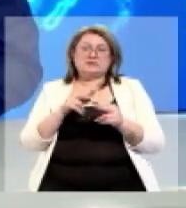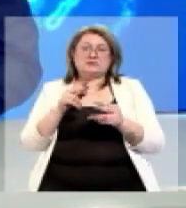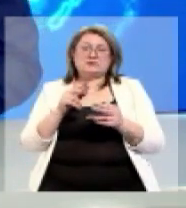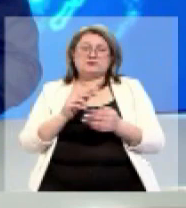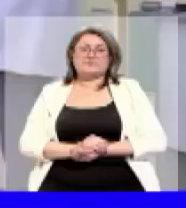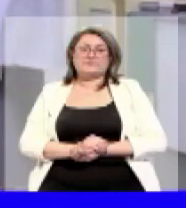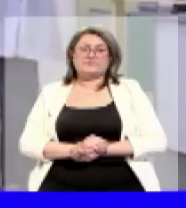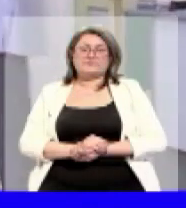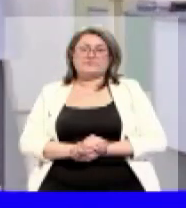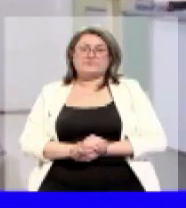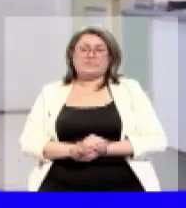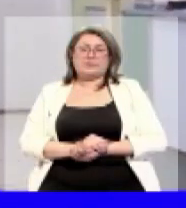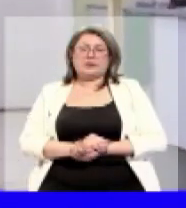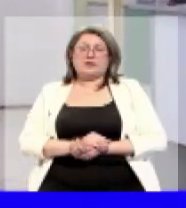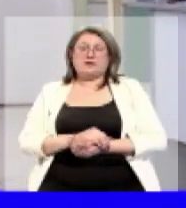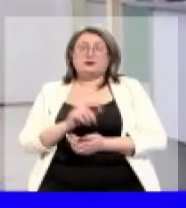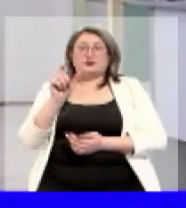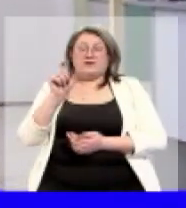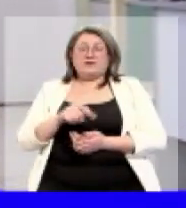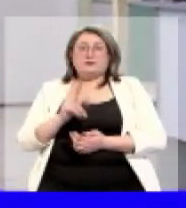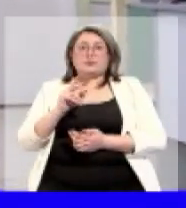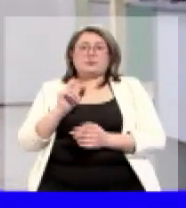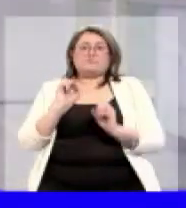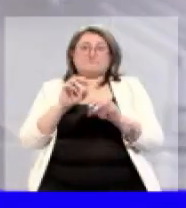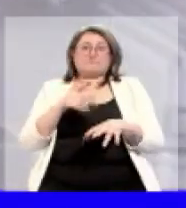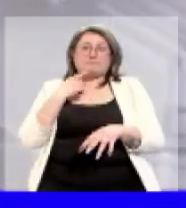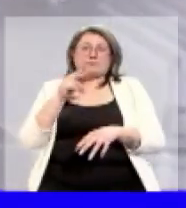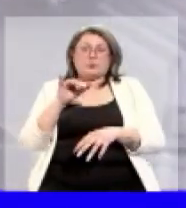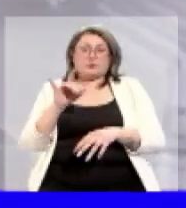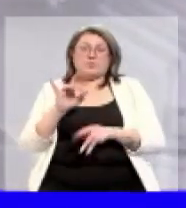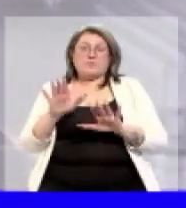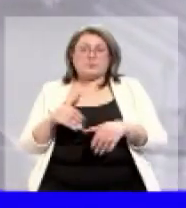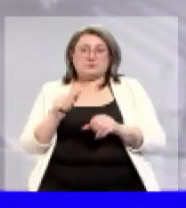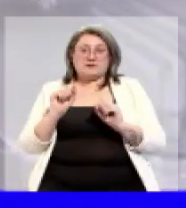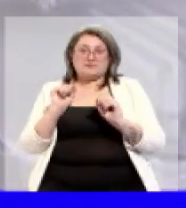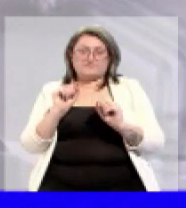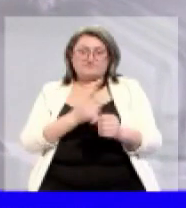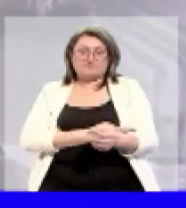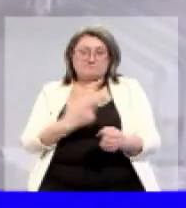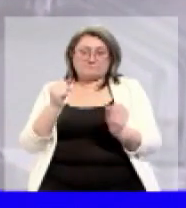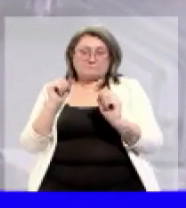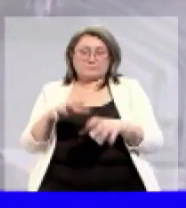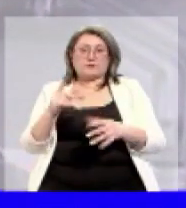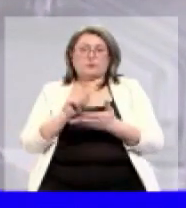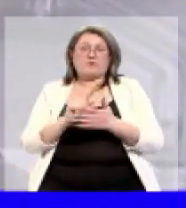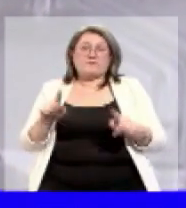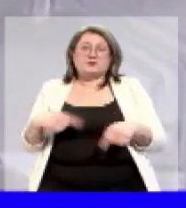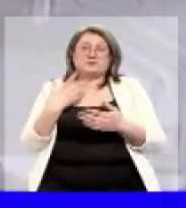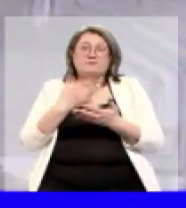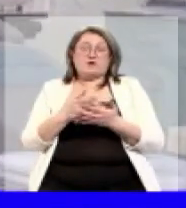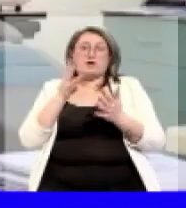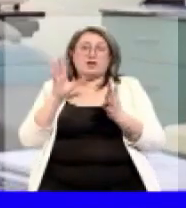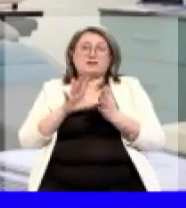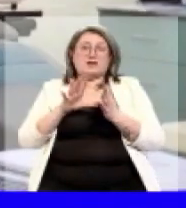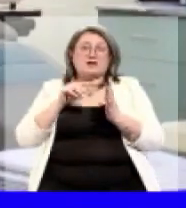саналады. Донор болған жан қан бергеннен кейін ағзаның энергия шығынының деңгейін толтыруы керек. Ол үшін донорларға